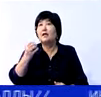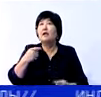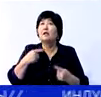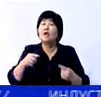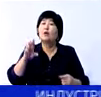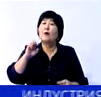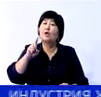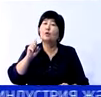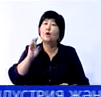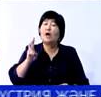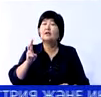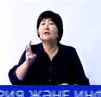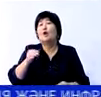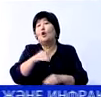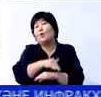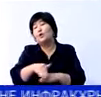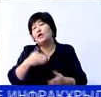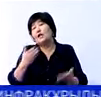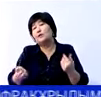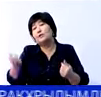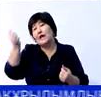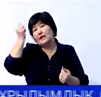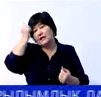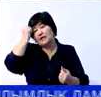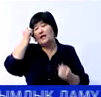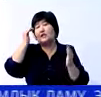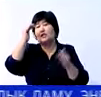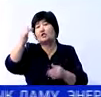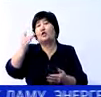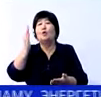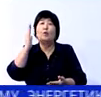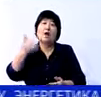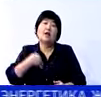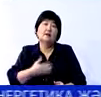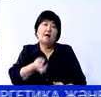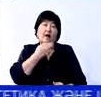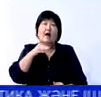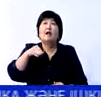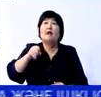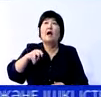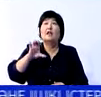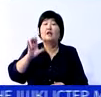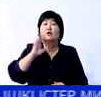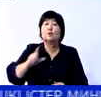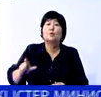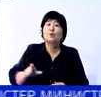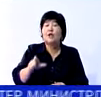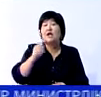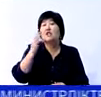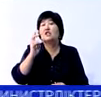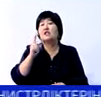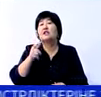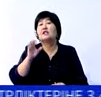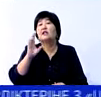Бату ханның атына көшенің немесе ескерткіштің болғанын мен қалаймын. Талас өзенінің бойында осы Шыңғыс хан